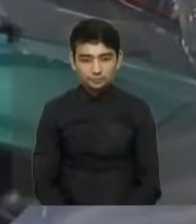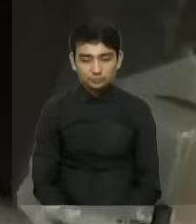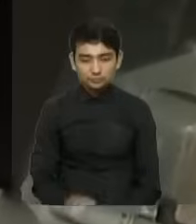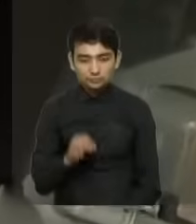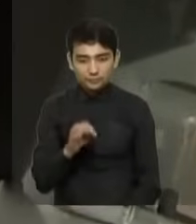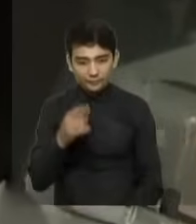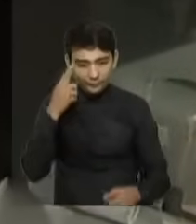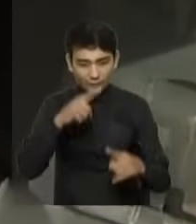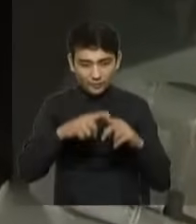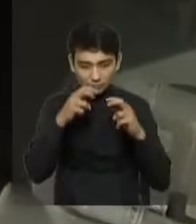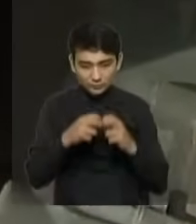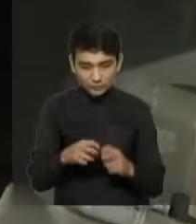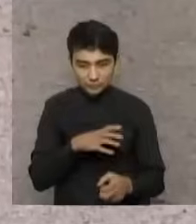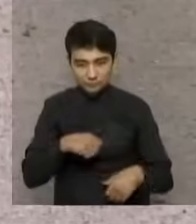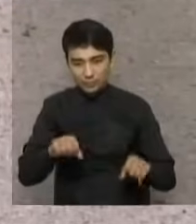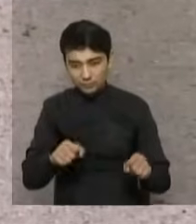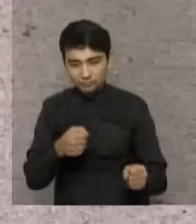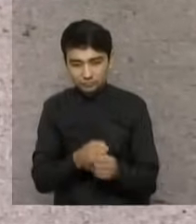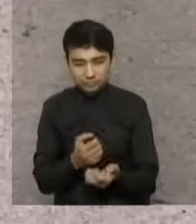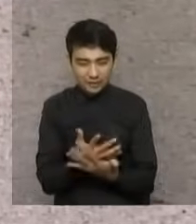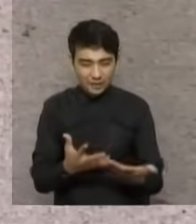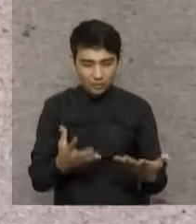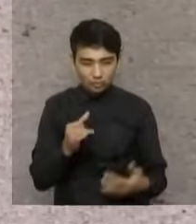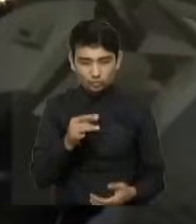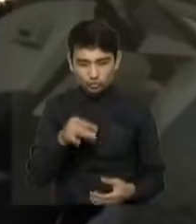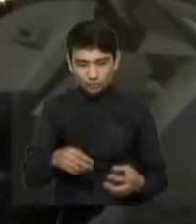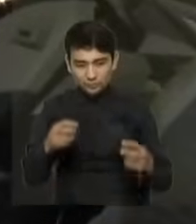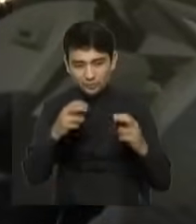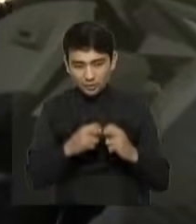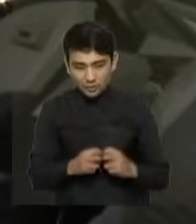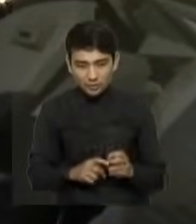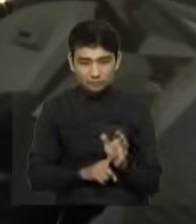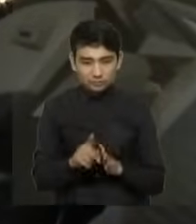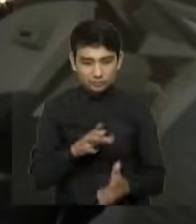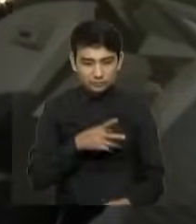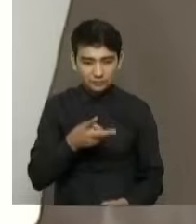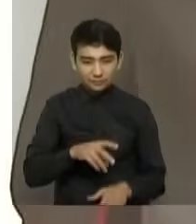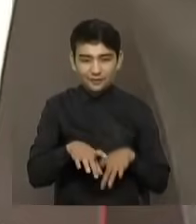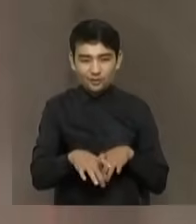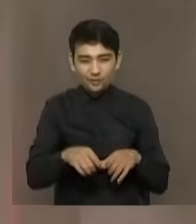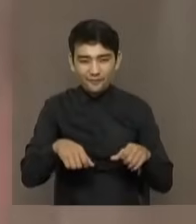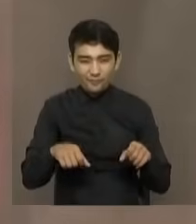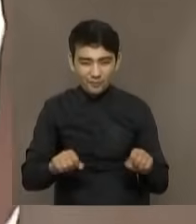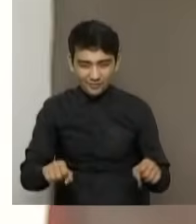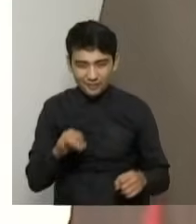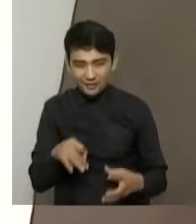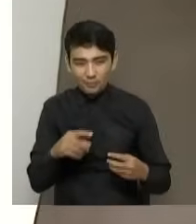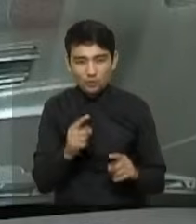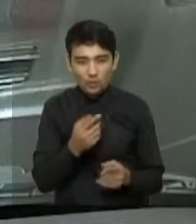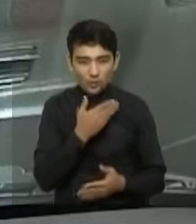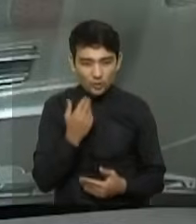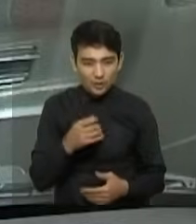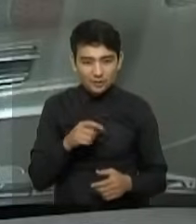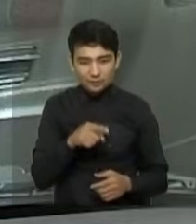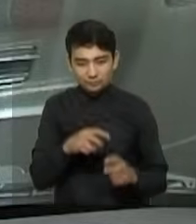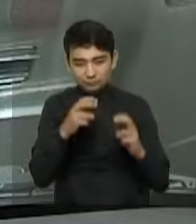Эффективный техосмотр. Учет мопедов обнажил проблему контроля технического состояния двухколесного транспорта. Почему нет станций, которые